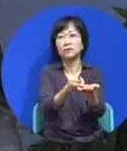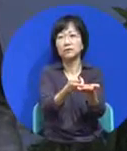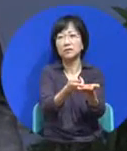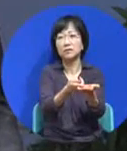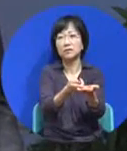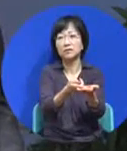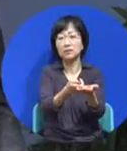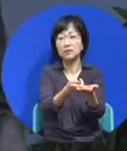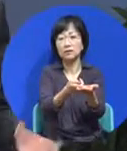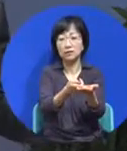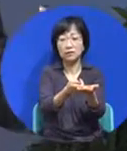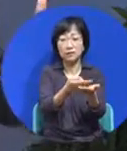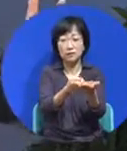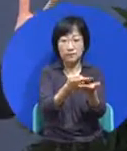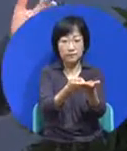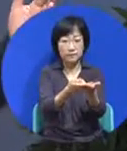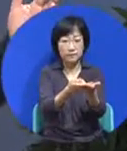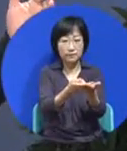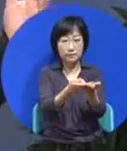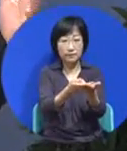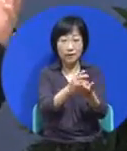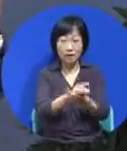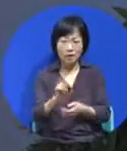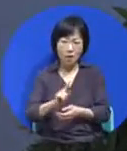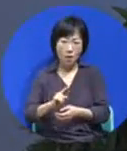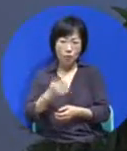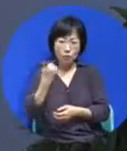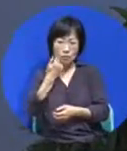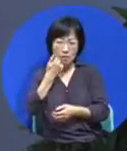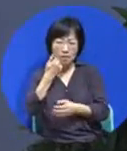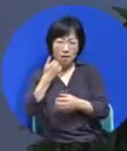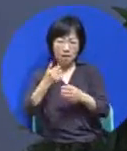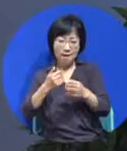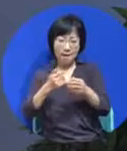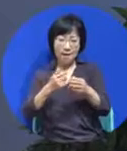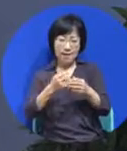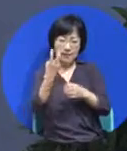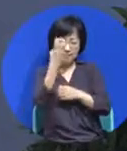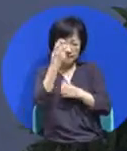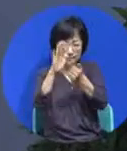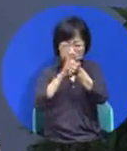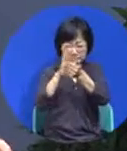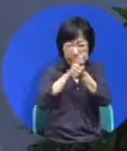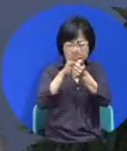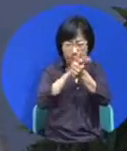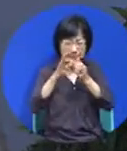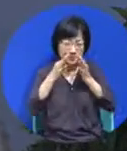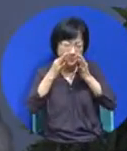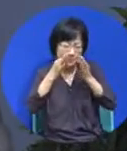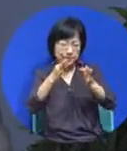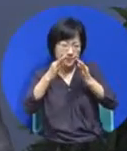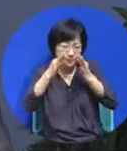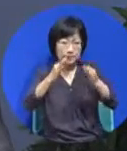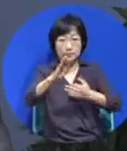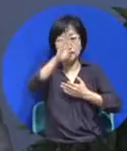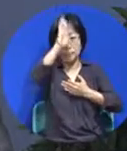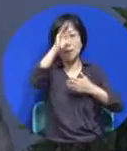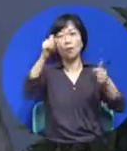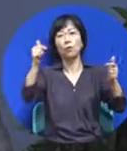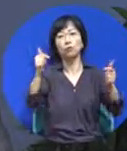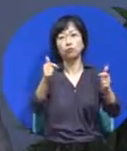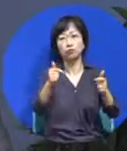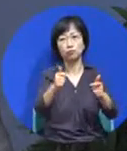mental hospital. 근데 정성스러운 어떤 선생의 간호로 나왔단 말이에요. But it was by this very faithful nurse who